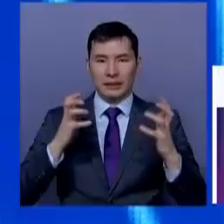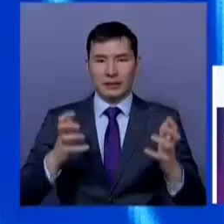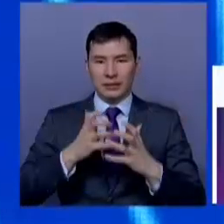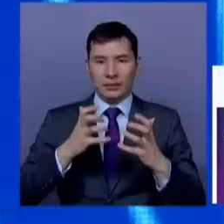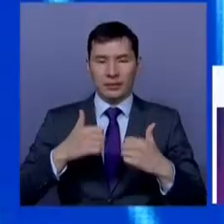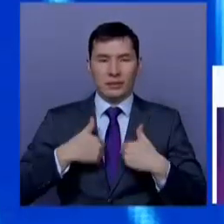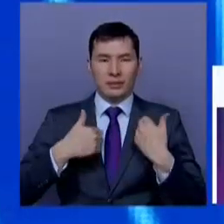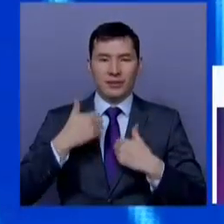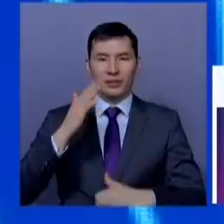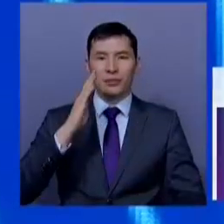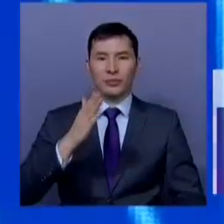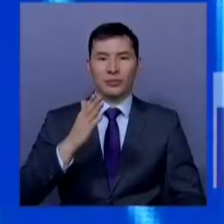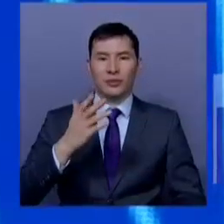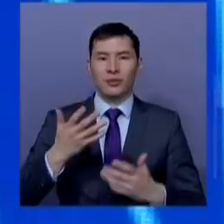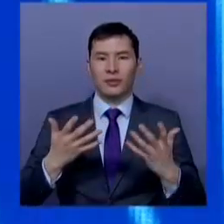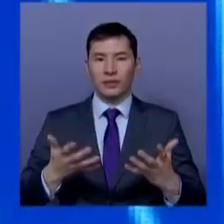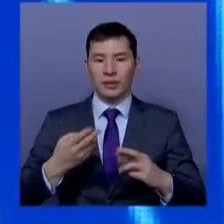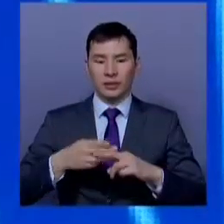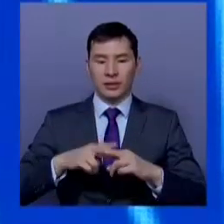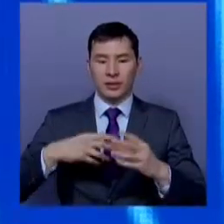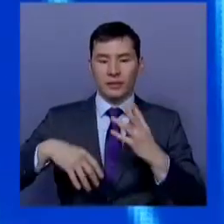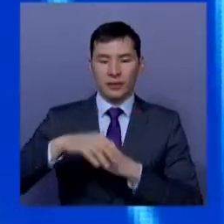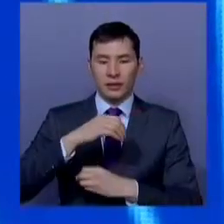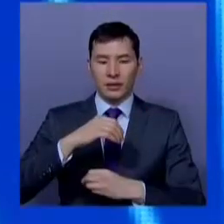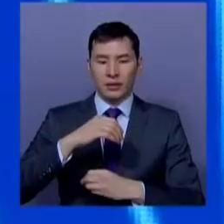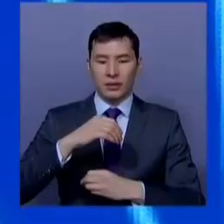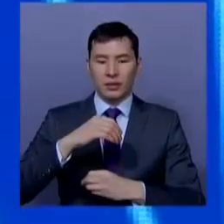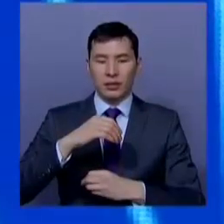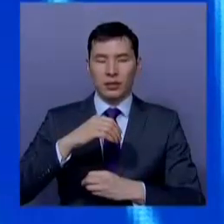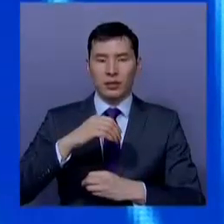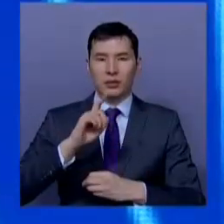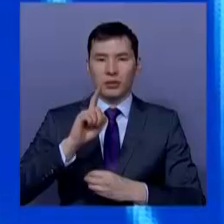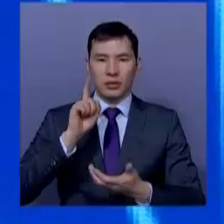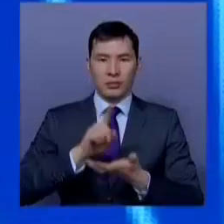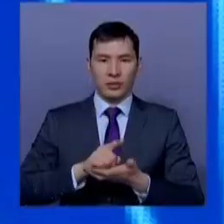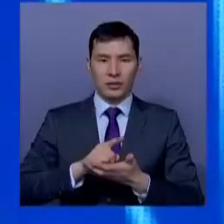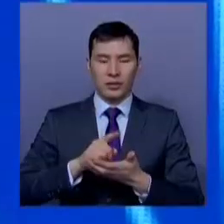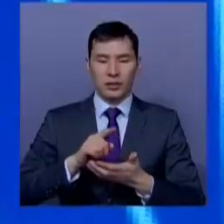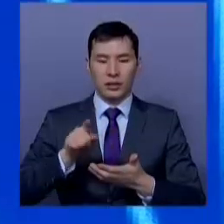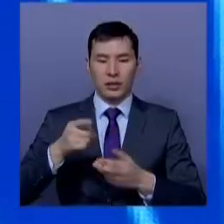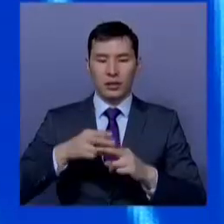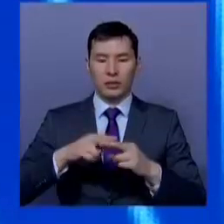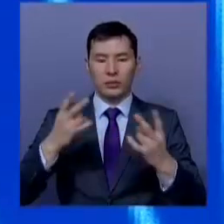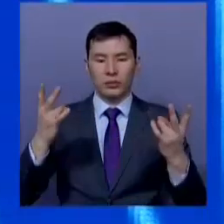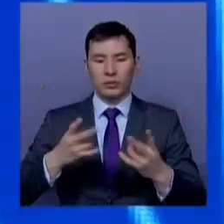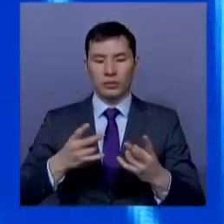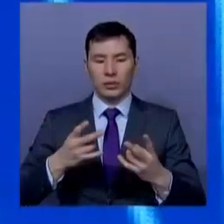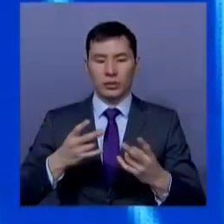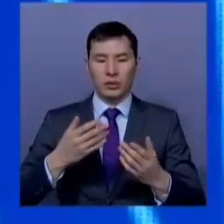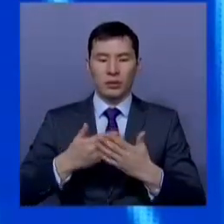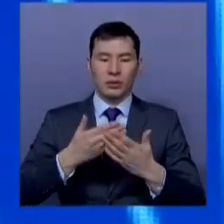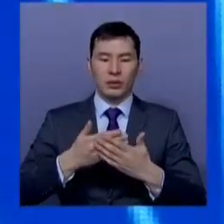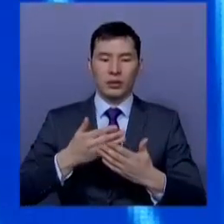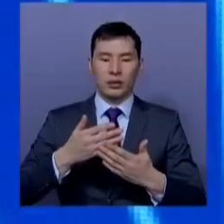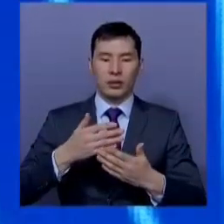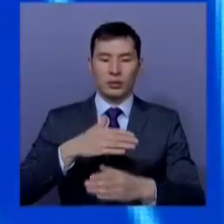жасайды. Сол себептен соған біз жеткізу бізге мүдде ме? Біз соған қажеттілік пе бізге? Жоқ болмаса көшені